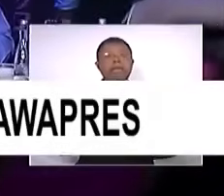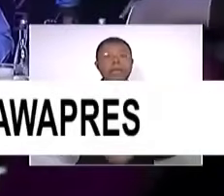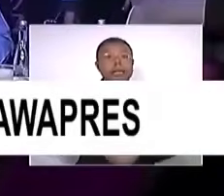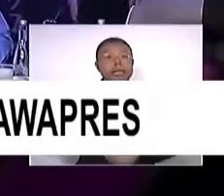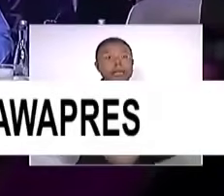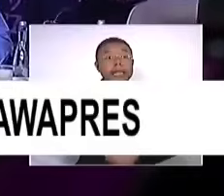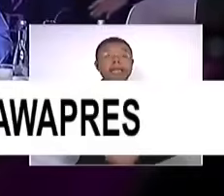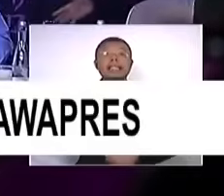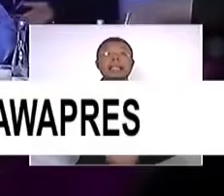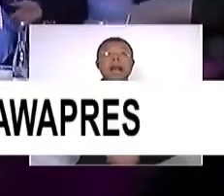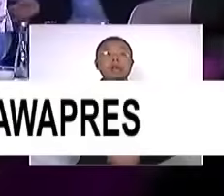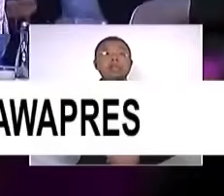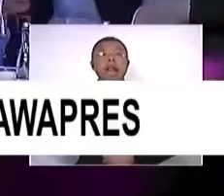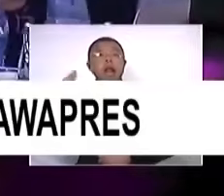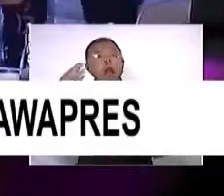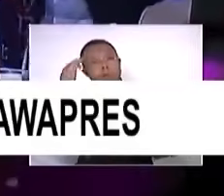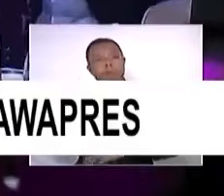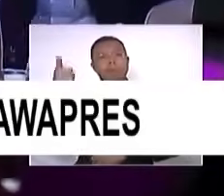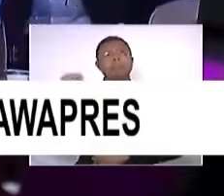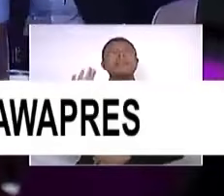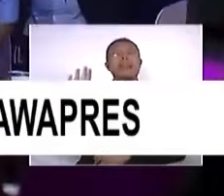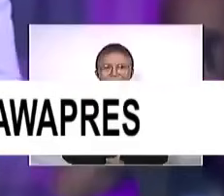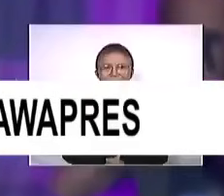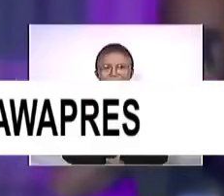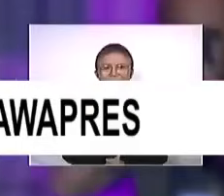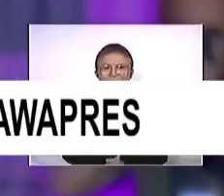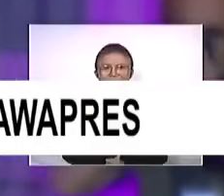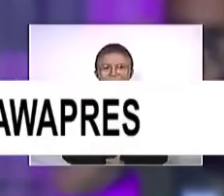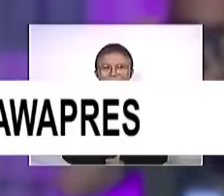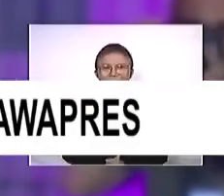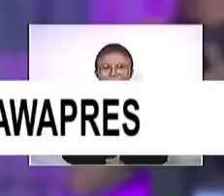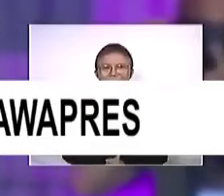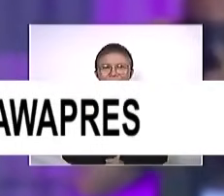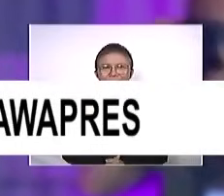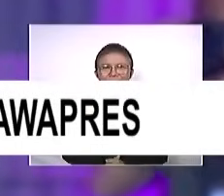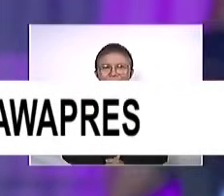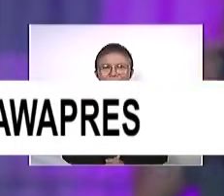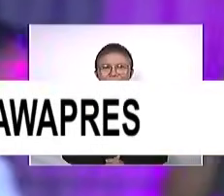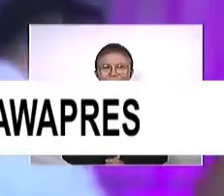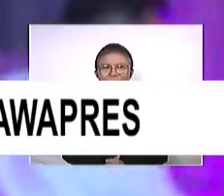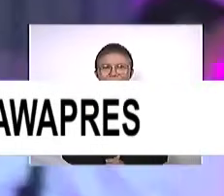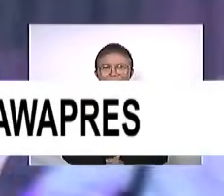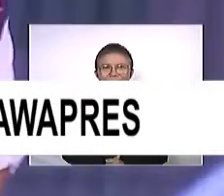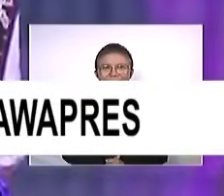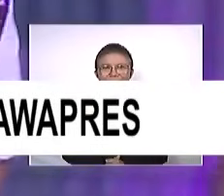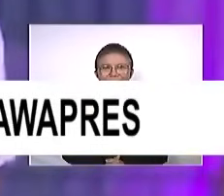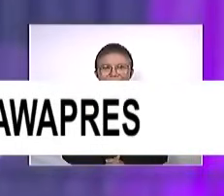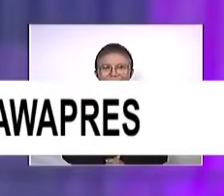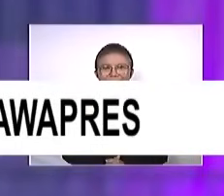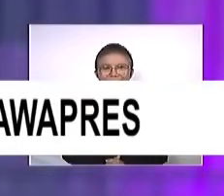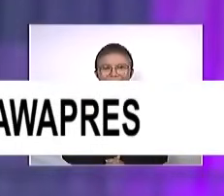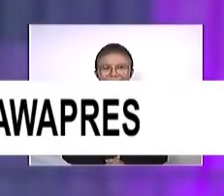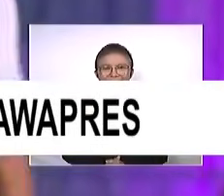bagus sehingga ya publik atau masyarakat merasa Terkesima dengan penampilan Gibran itu justru di situlah